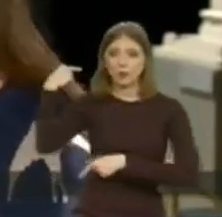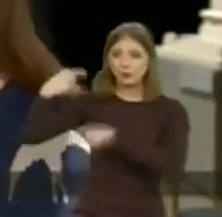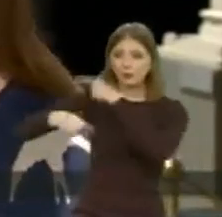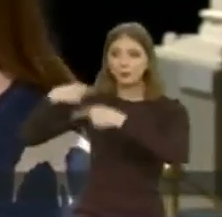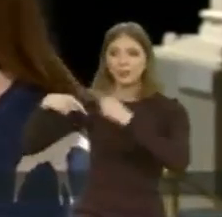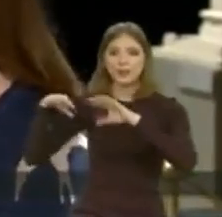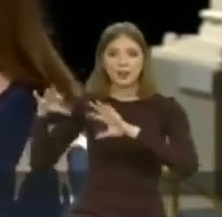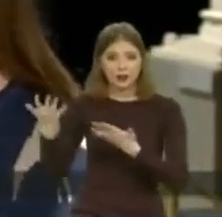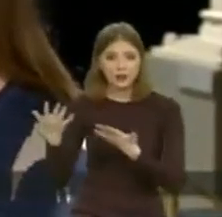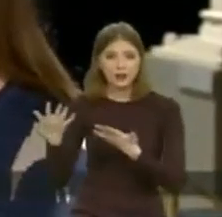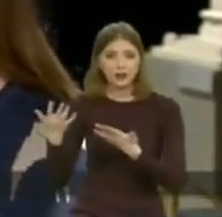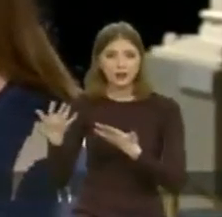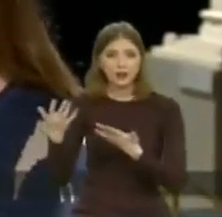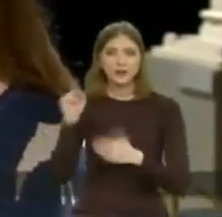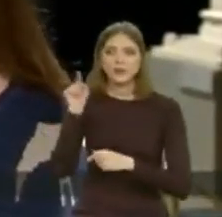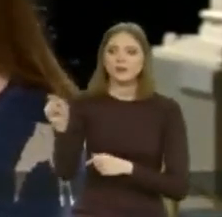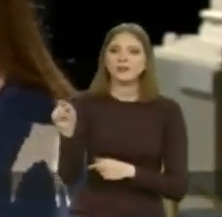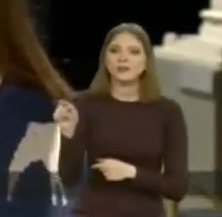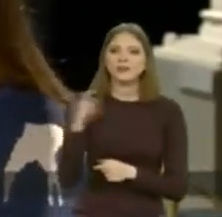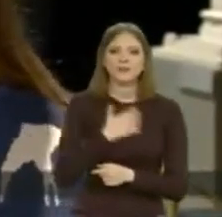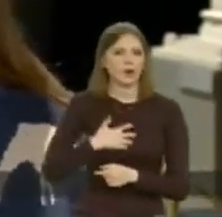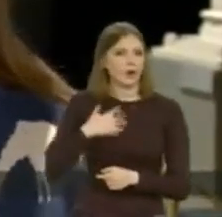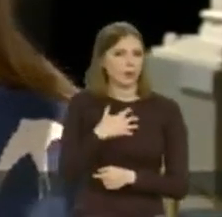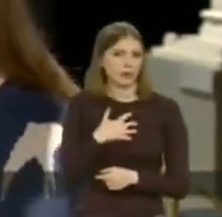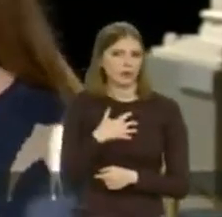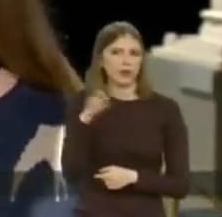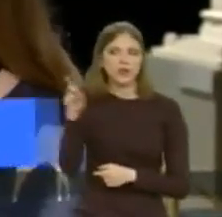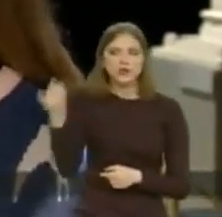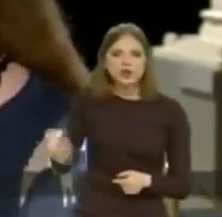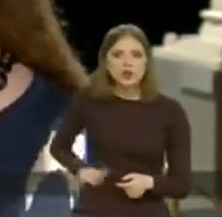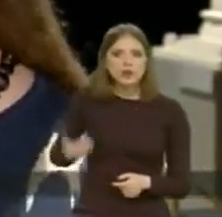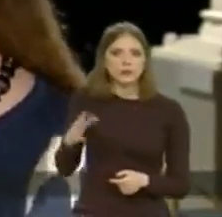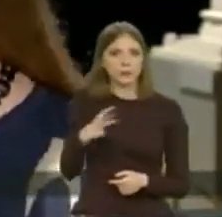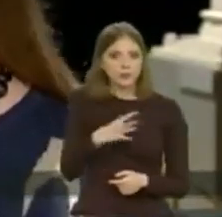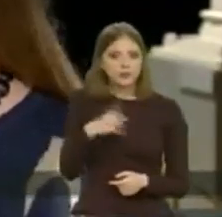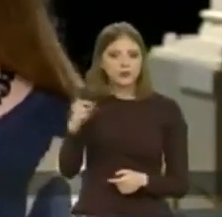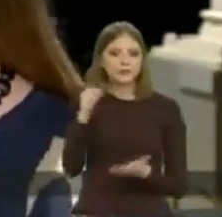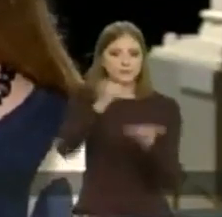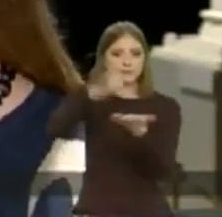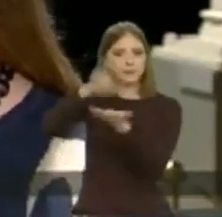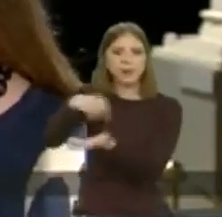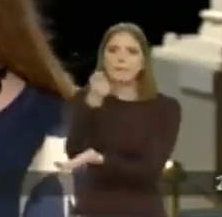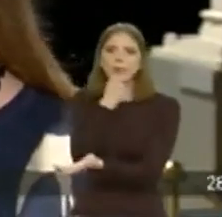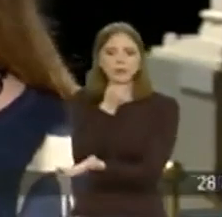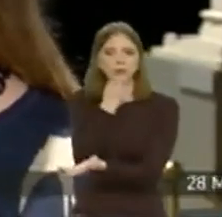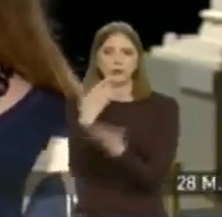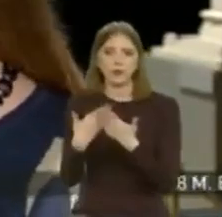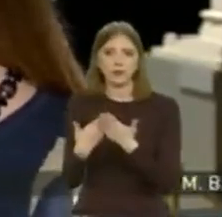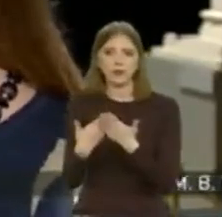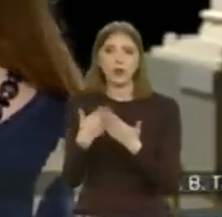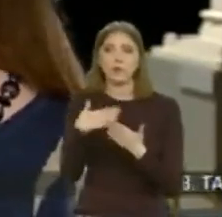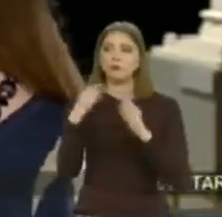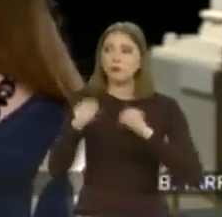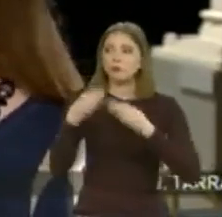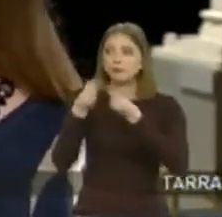tik nedidelę dalį savo padaryto darbo. Ir vėliau mes galėjome tai prarasti, nes iš rankų į rankas per